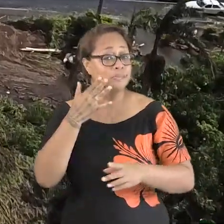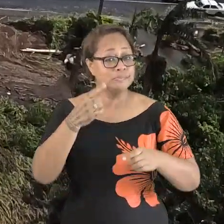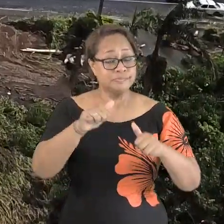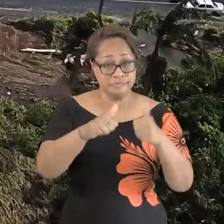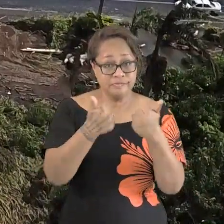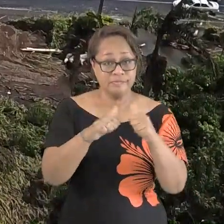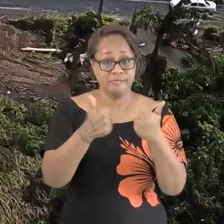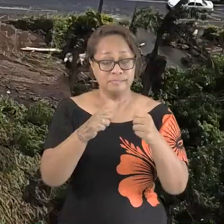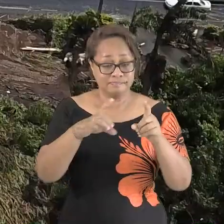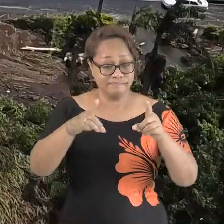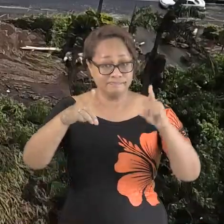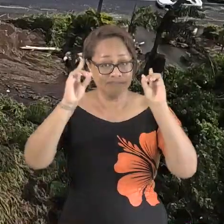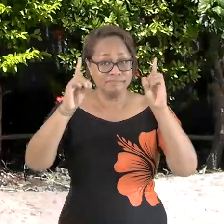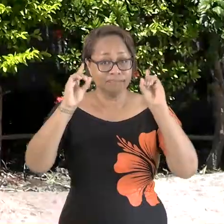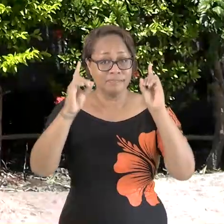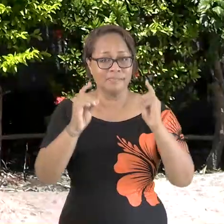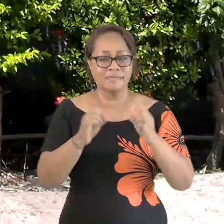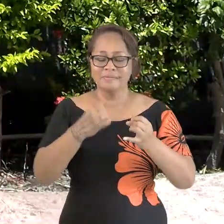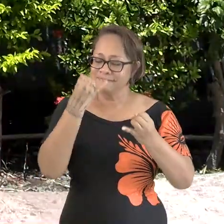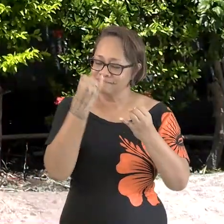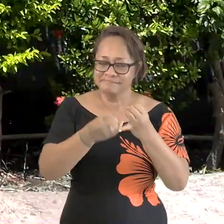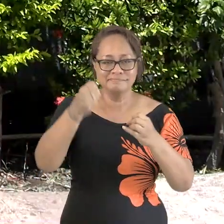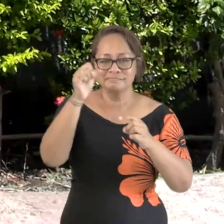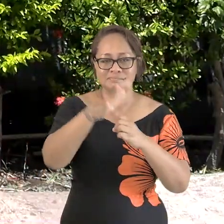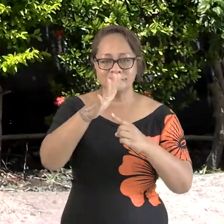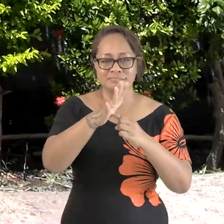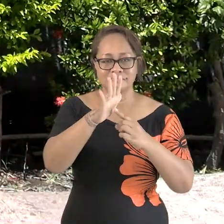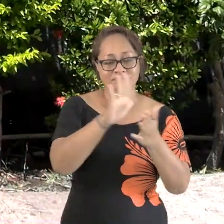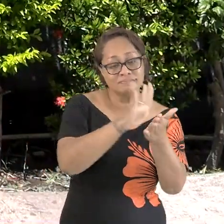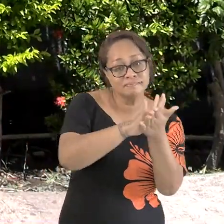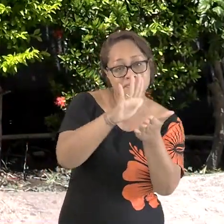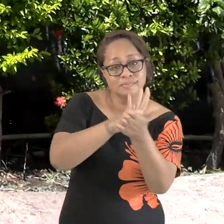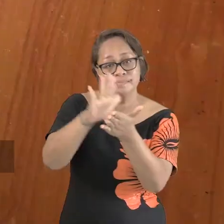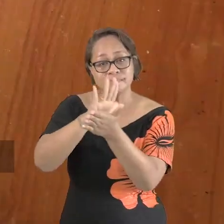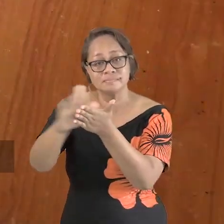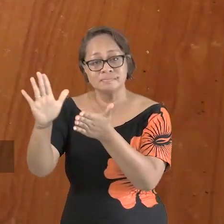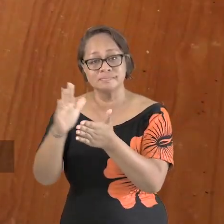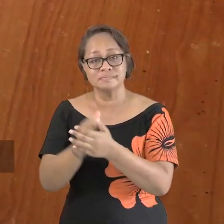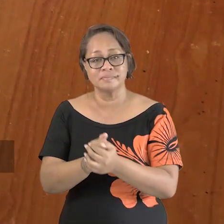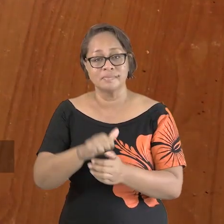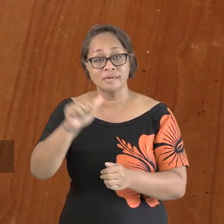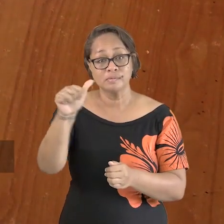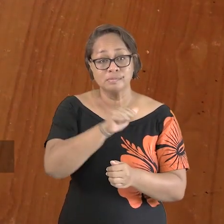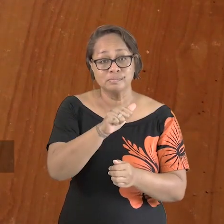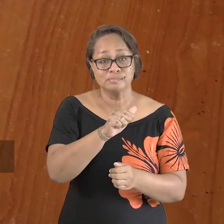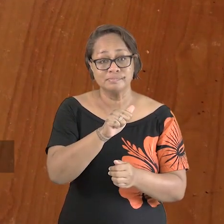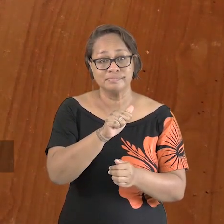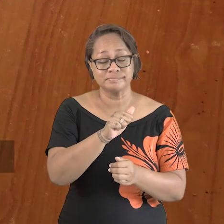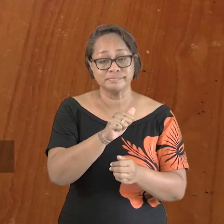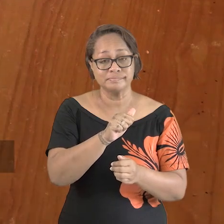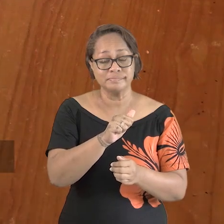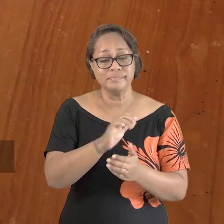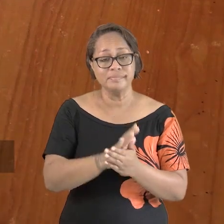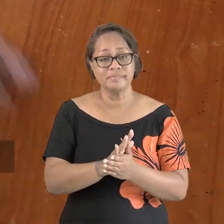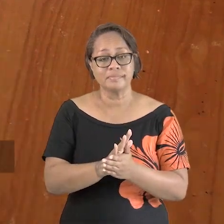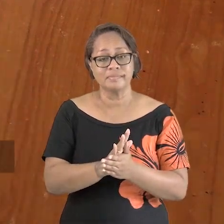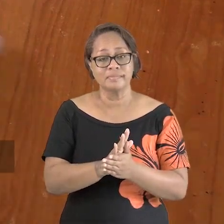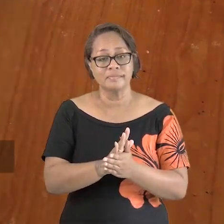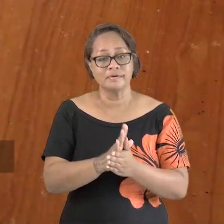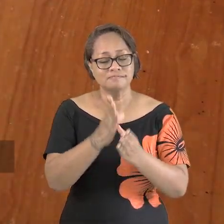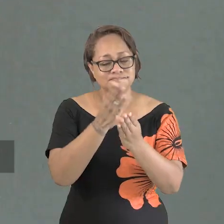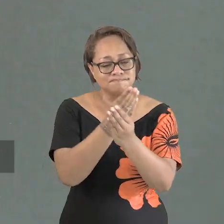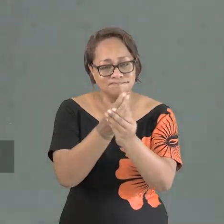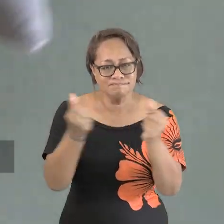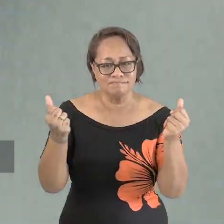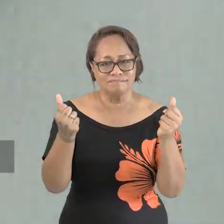Aanga i a faa la vilawe matu yaa Eta hua le faa mamaa o lapisi Fao nga vaila au talfea ngai e faa ta maia